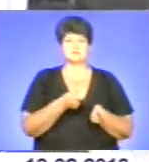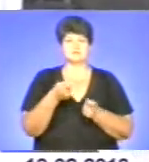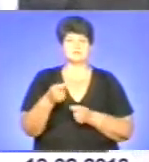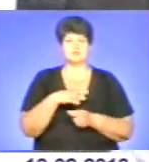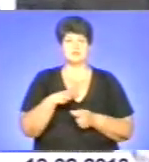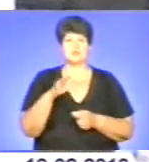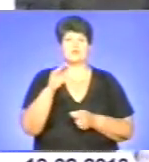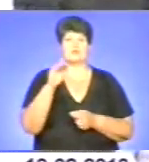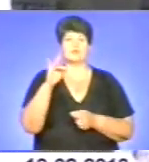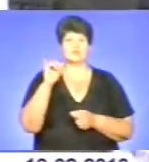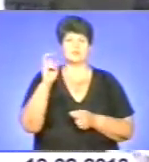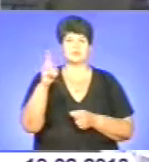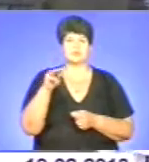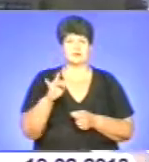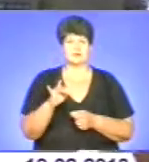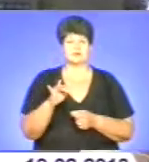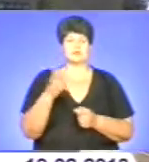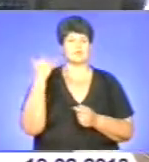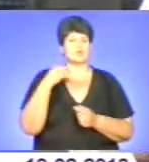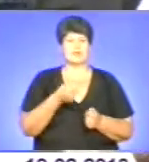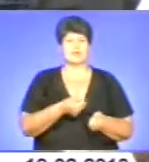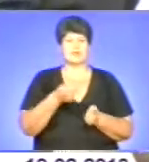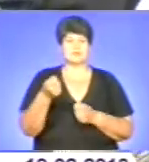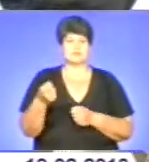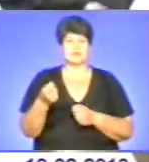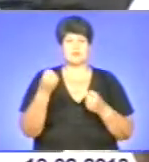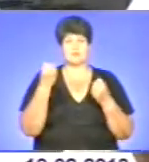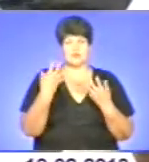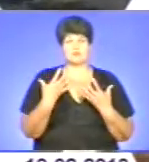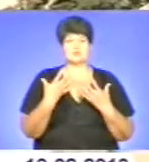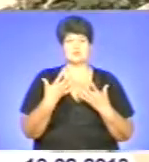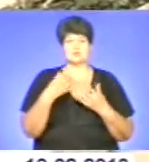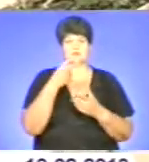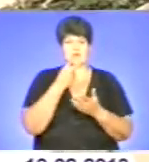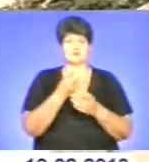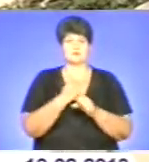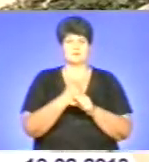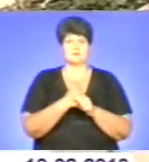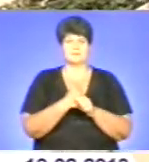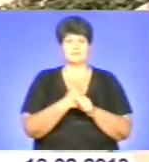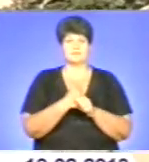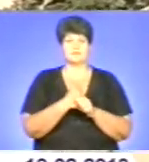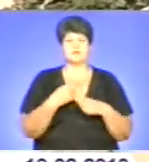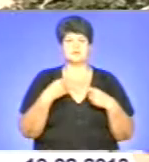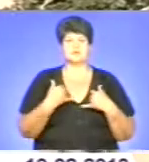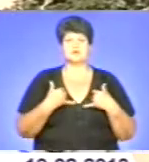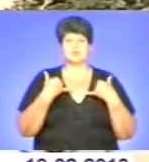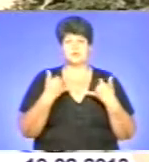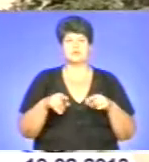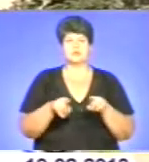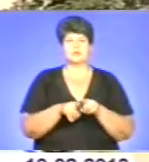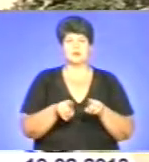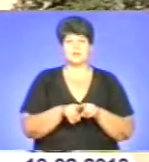виразилась не правильно фрукти просто клали От так як я зробила шануємо звичайно та як і всі шанують та як і ми